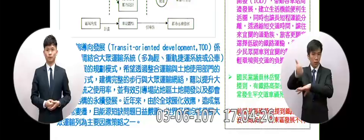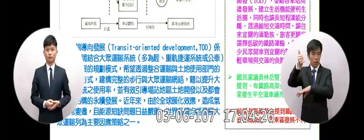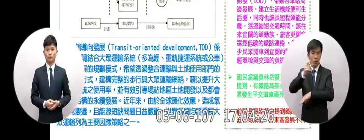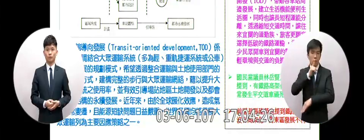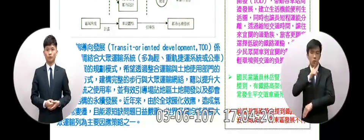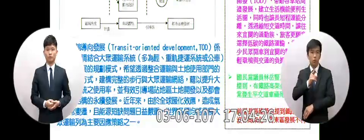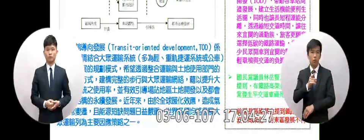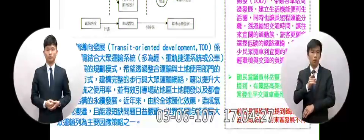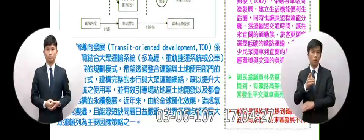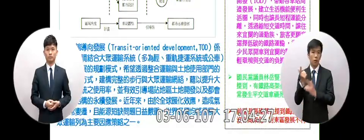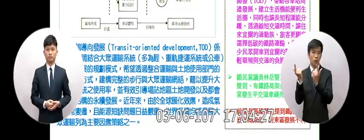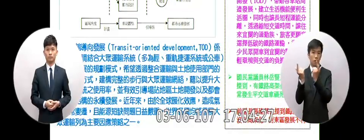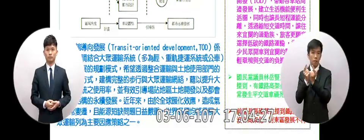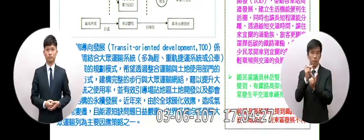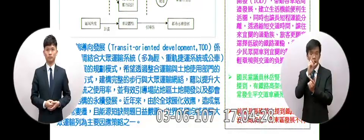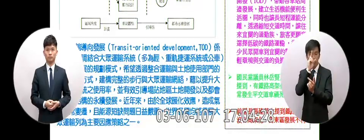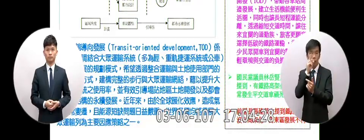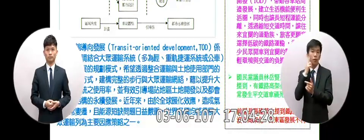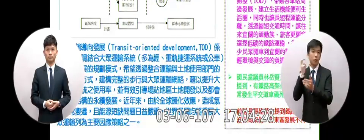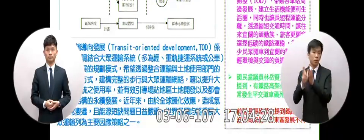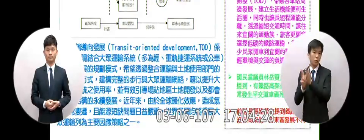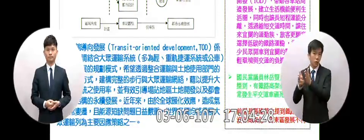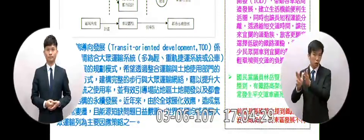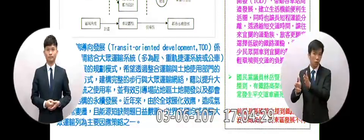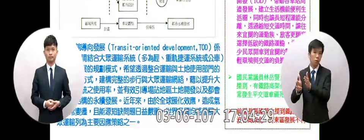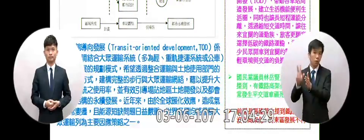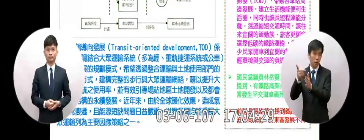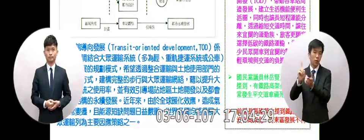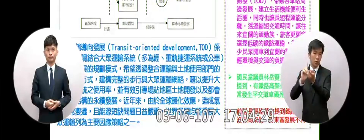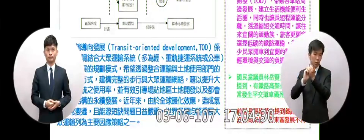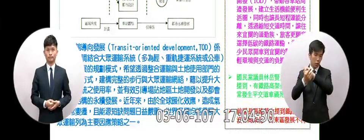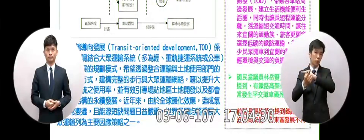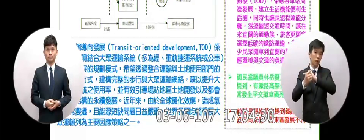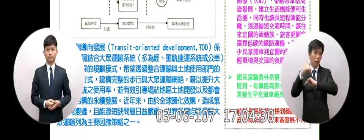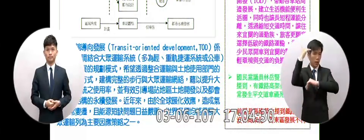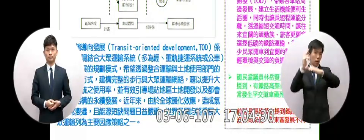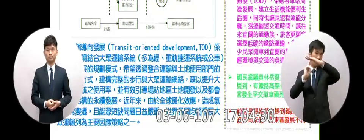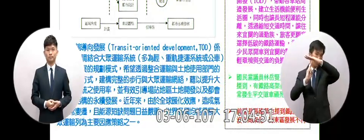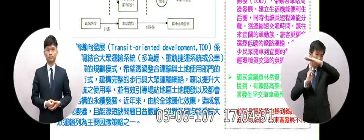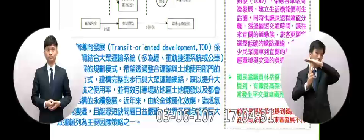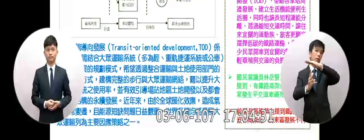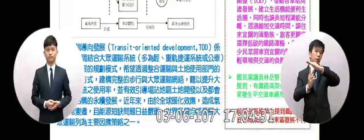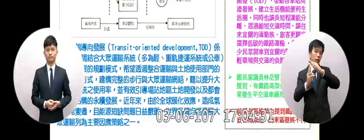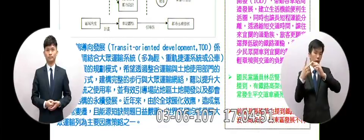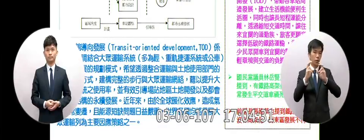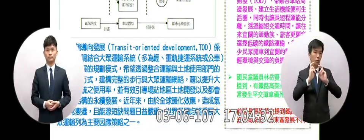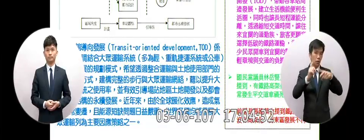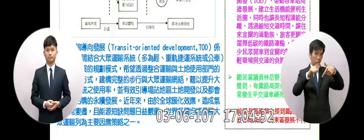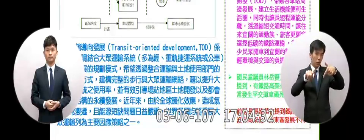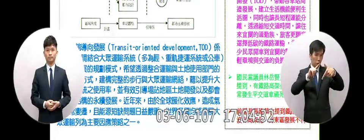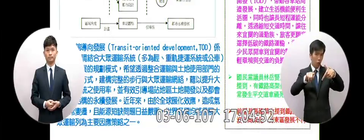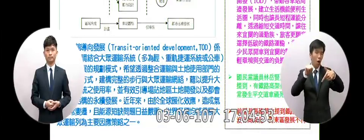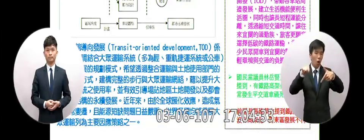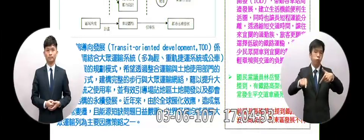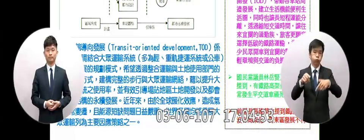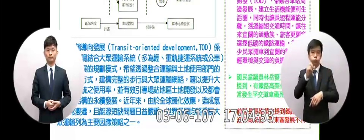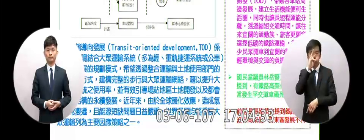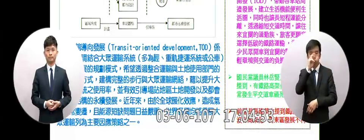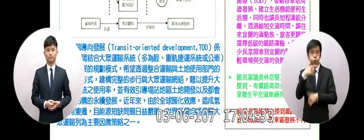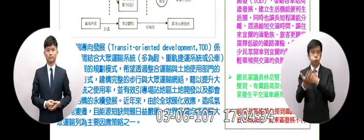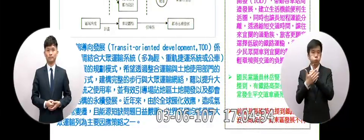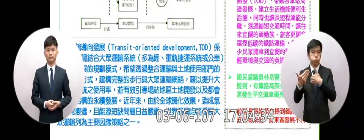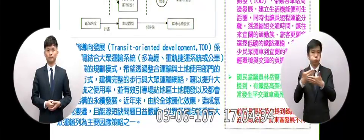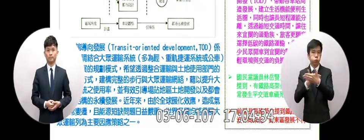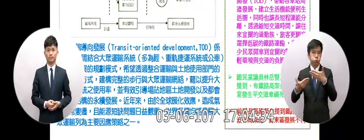北宜直铁跟宜兰铁路高架捷运化是解决宜兰交通问题不得不做的事情。